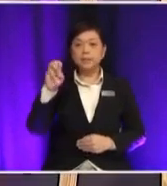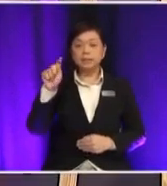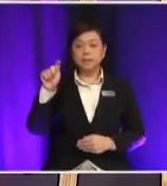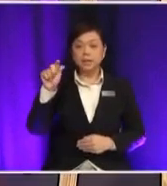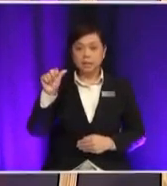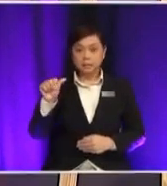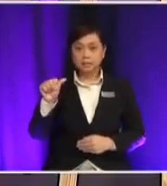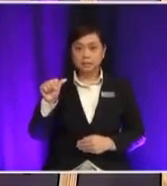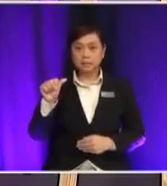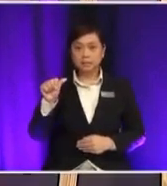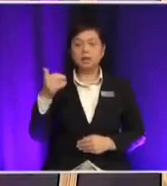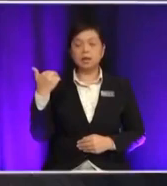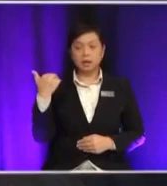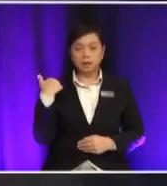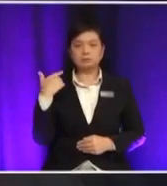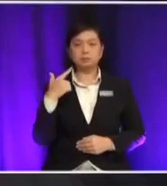menyusun